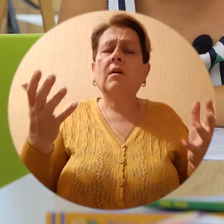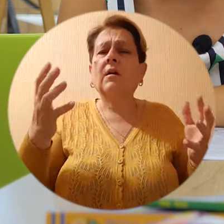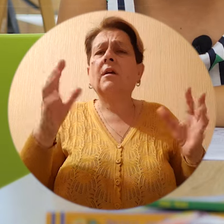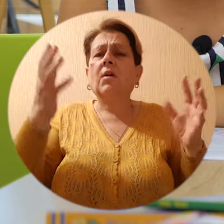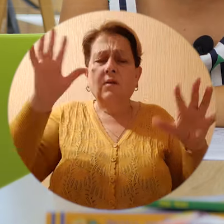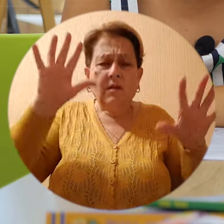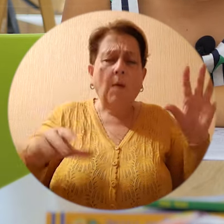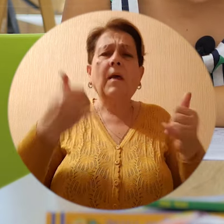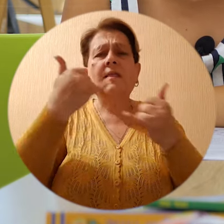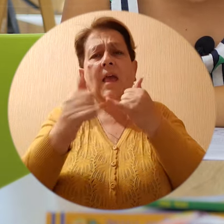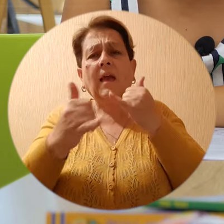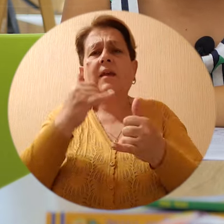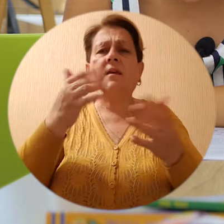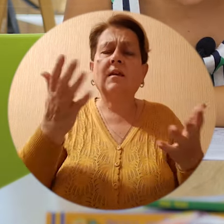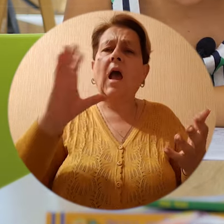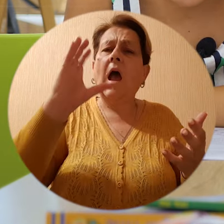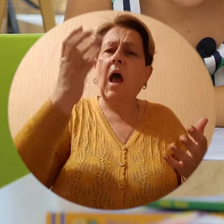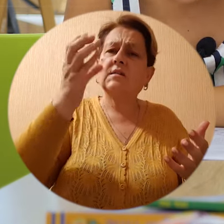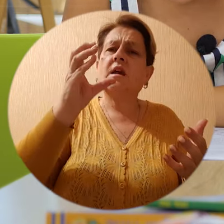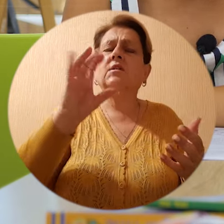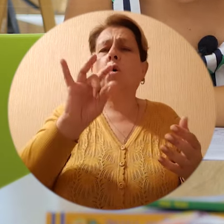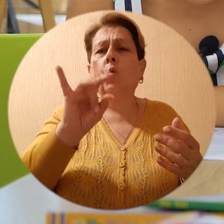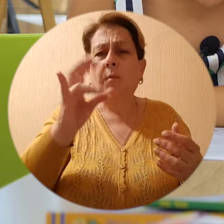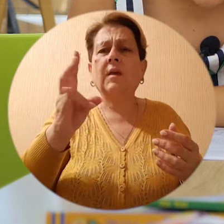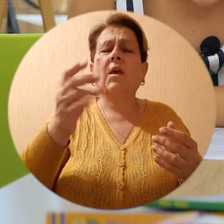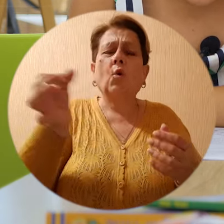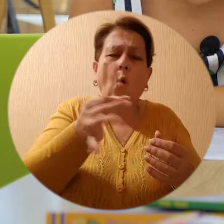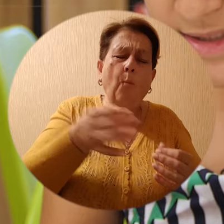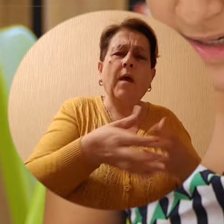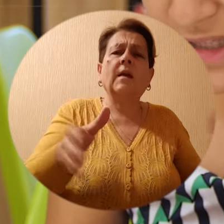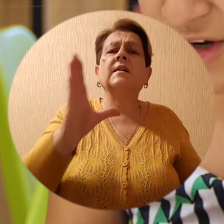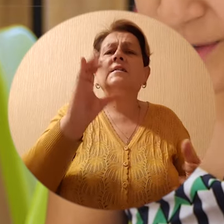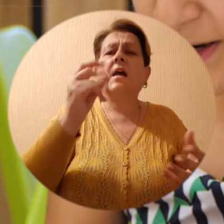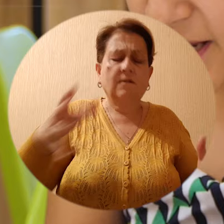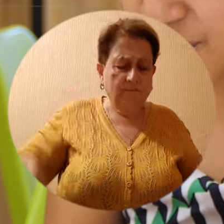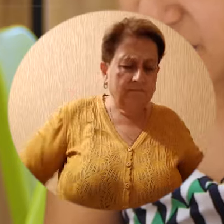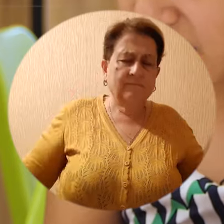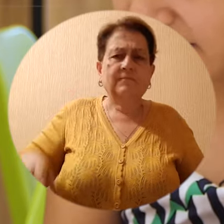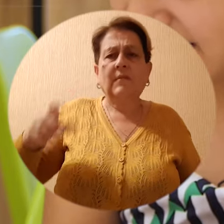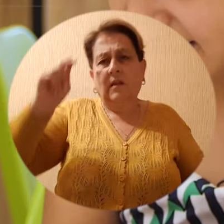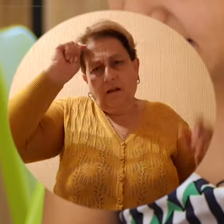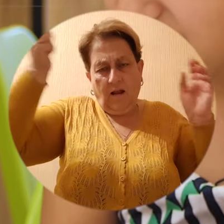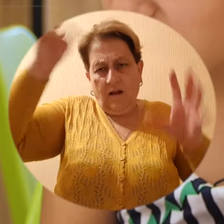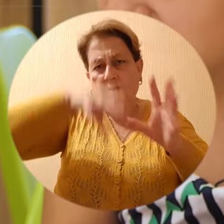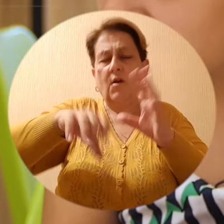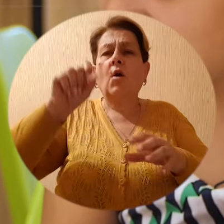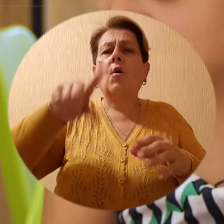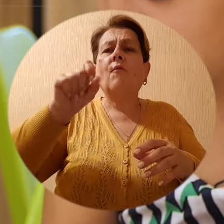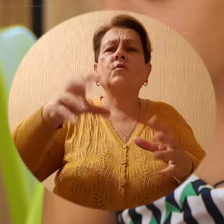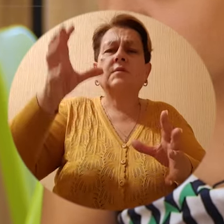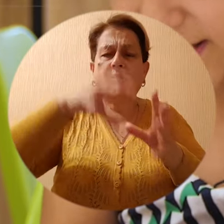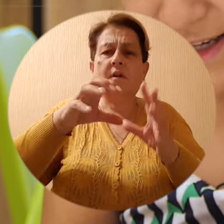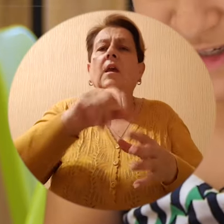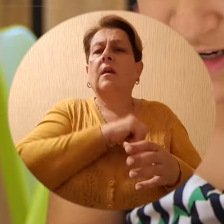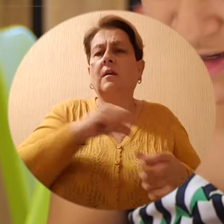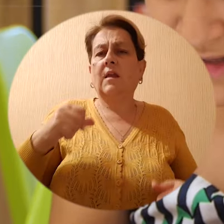Կույտ-կույտ թափված էին դեղին դուկատները, արծաթե ռուբլիները, մանրի կոպեկները։ Ստանիսլավը գրպաններն ու գլխարկը լցրեց ոսկե